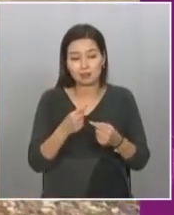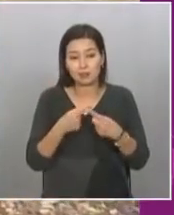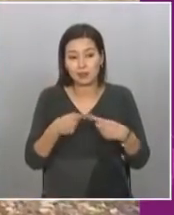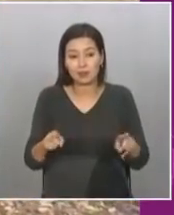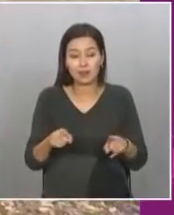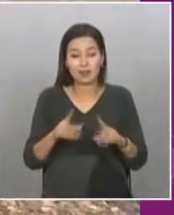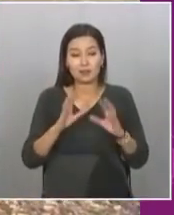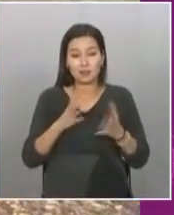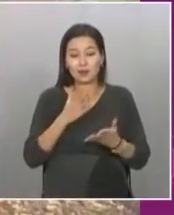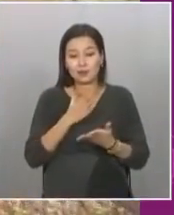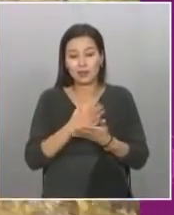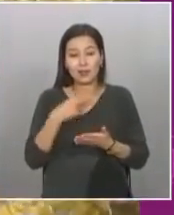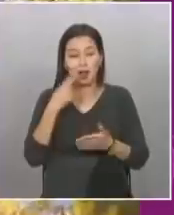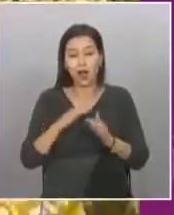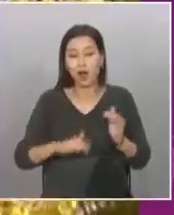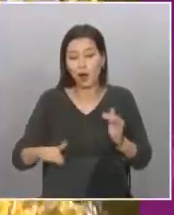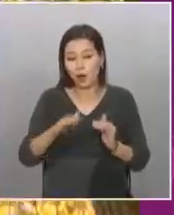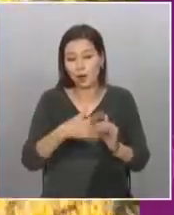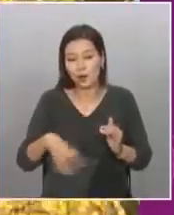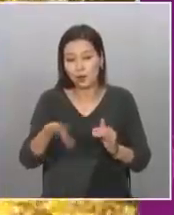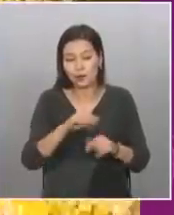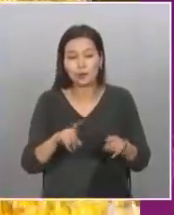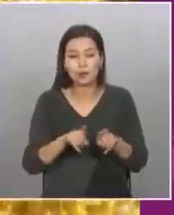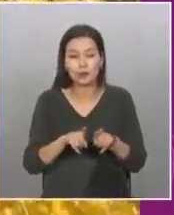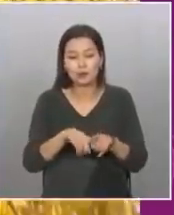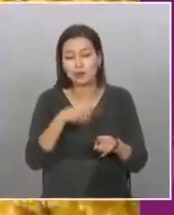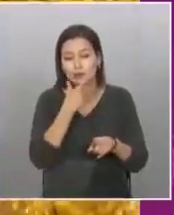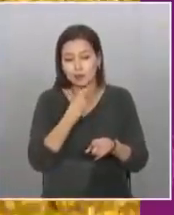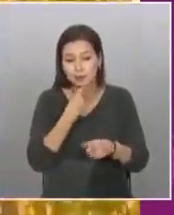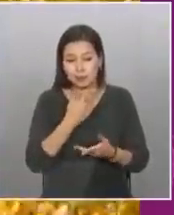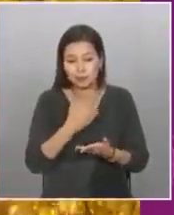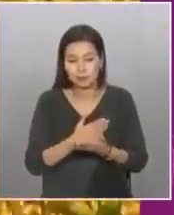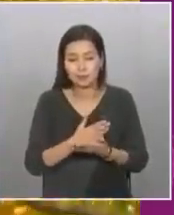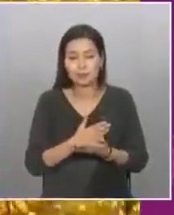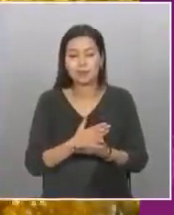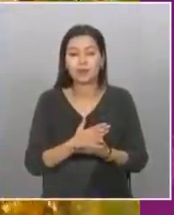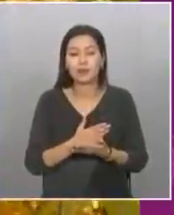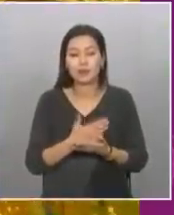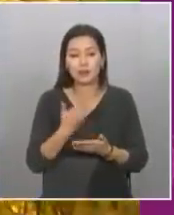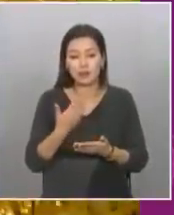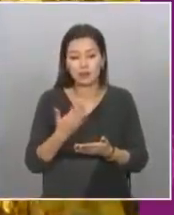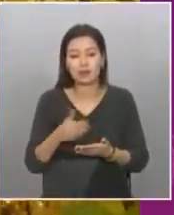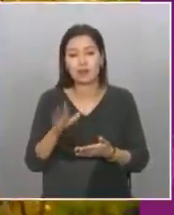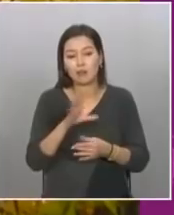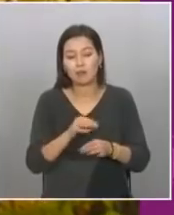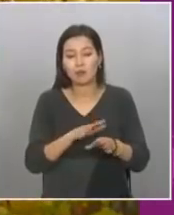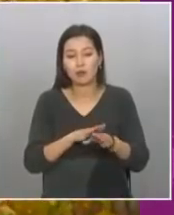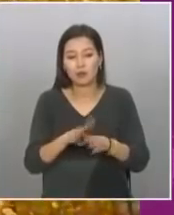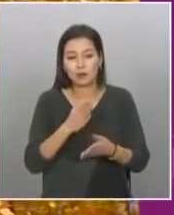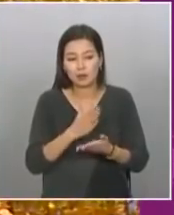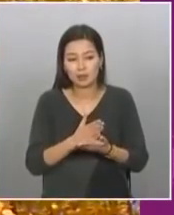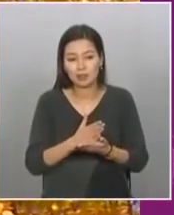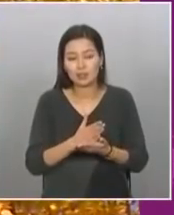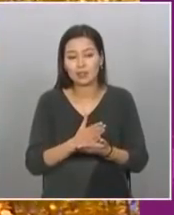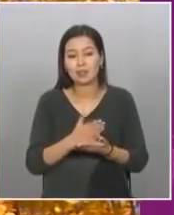сыйлайды. Айналадағы сұлу көрініске қарап, тек ғашық болуға болар дейсіз. Енді осы көз сүйсінер әсем түстердің тылсымын талдайық. Бұл құбылыс сырын